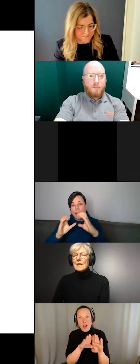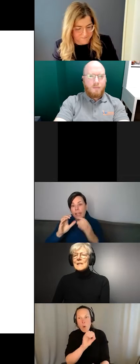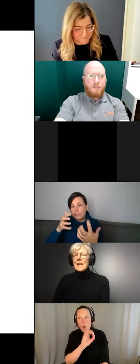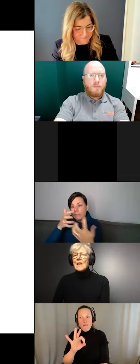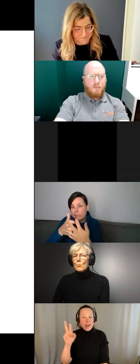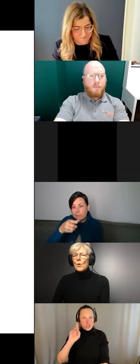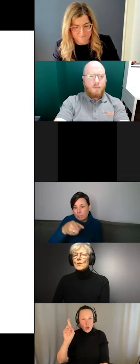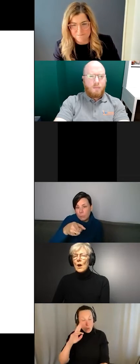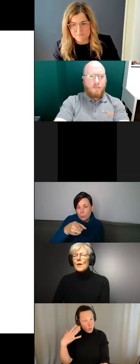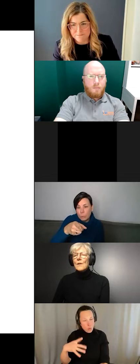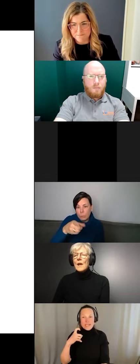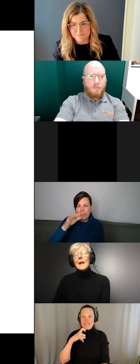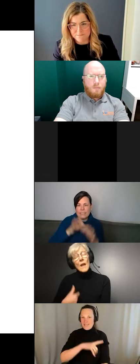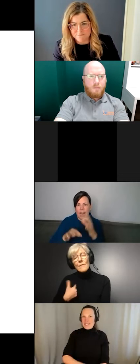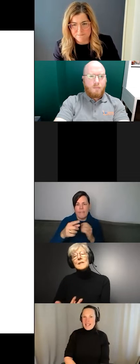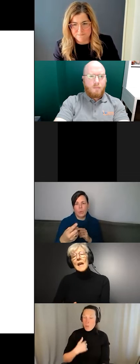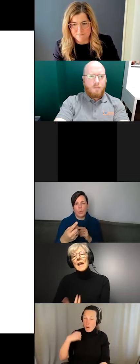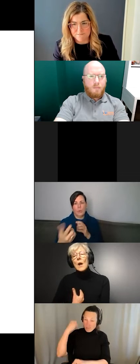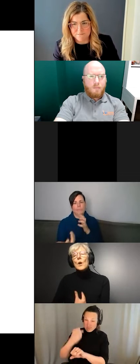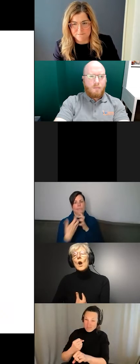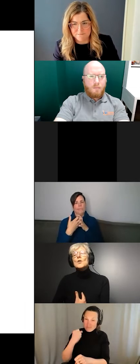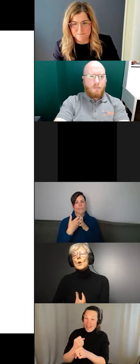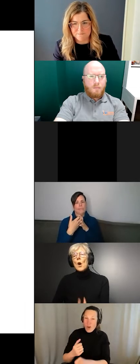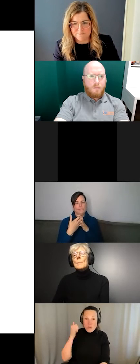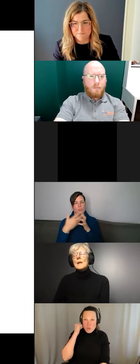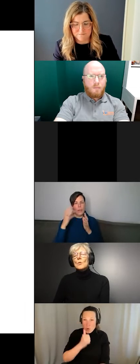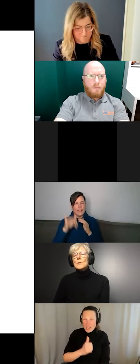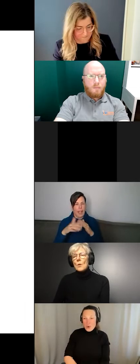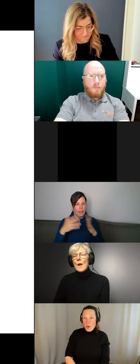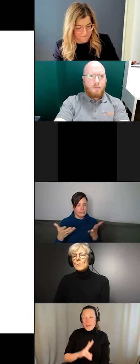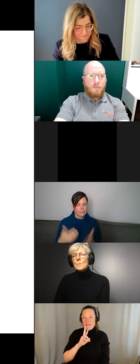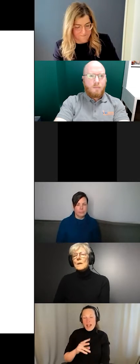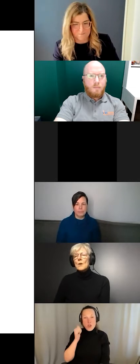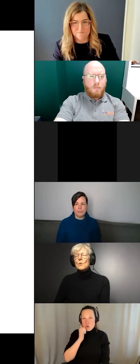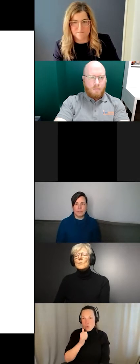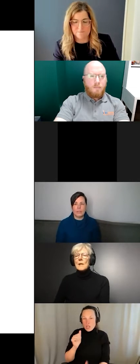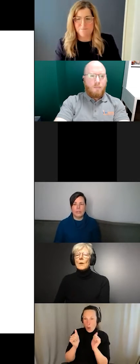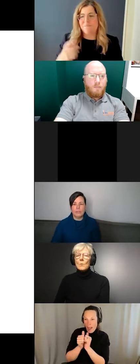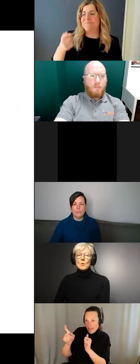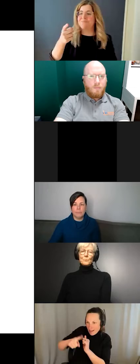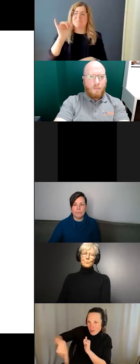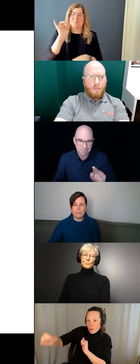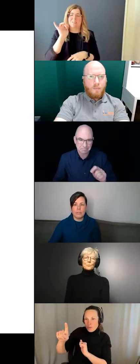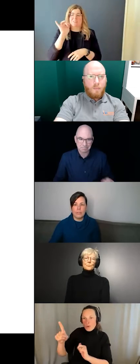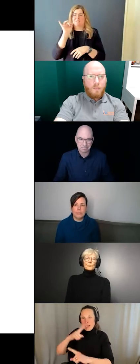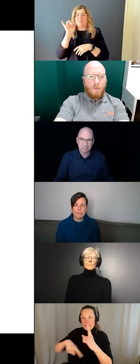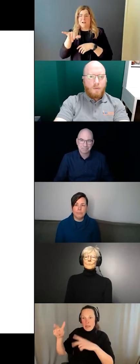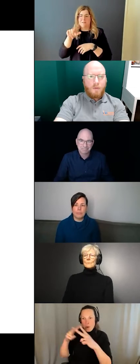lèvres dans cette pièce ou une émission à la télévision. Vous allez voir à quel point c'est difficile. Et j'ai travaillé très fort. Et à tous les jours même, j'ai